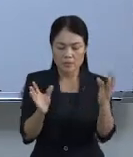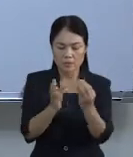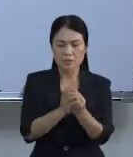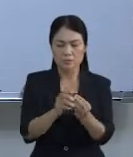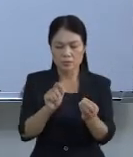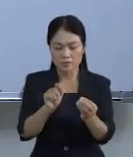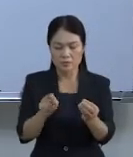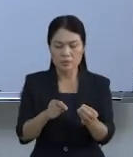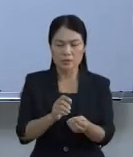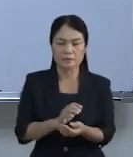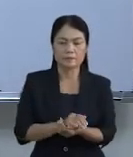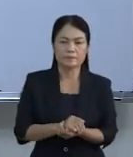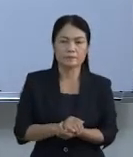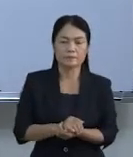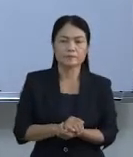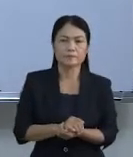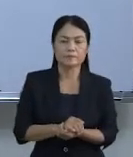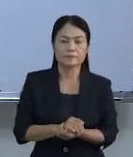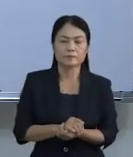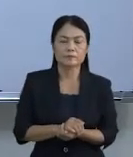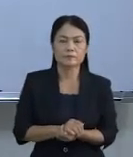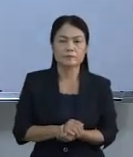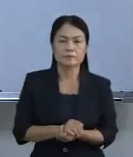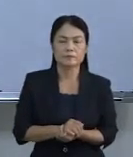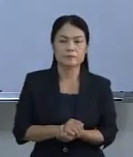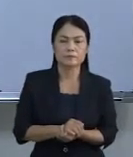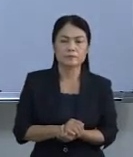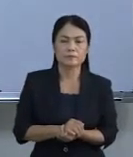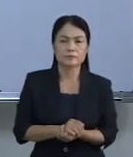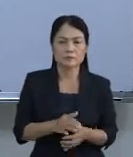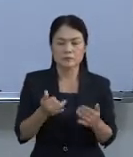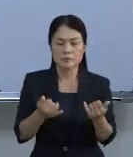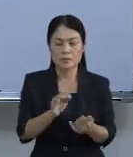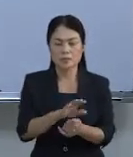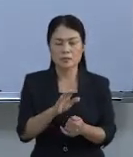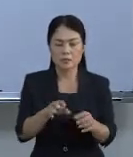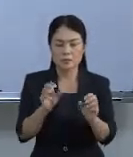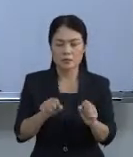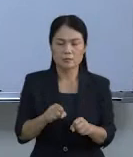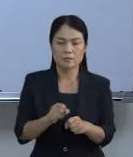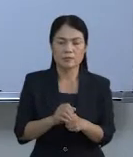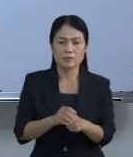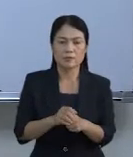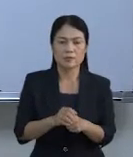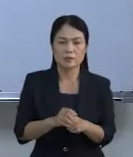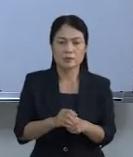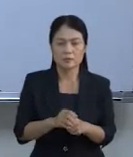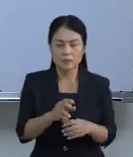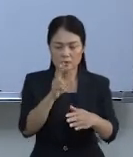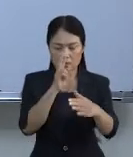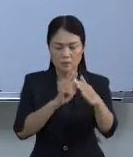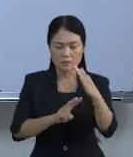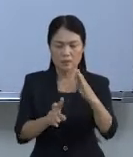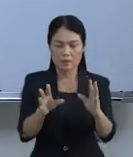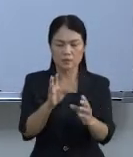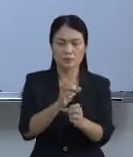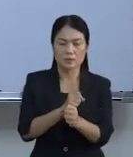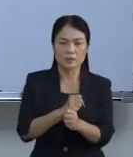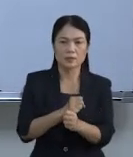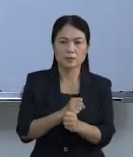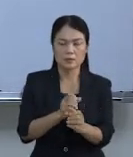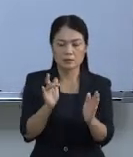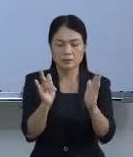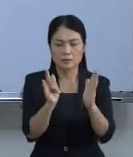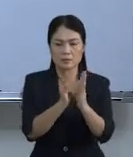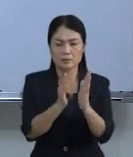sá sập hiện nè con nè bà lấy con ai tu tia bàn tế con nè bằng